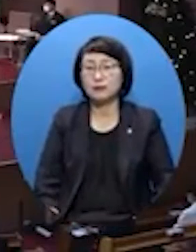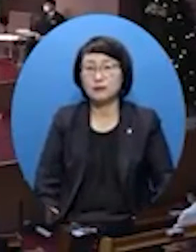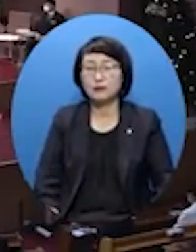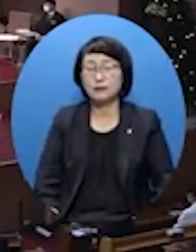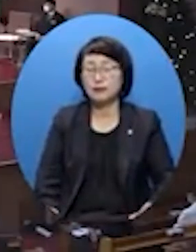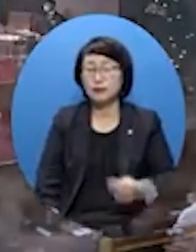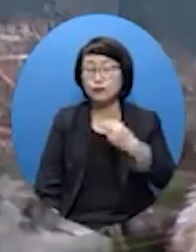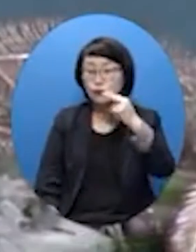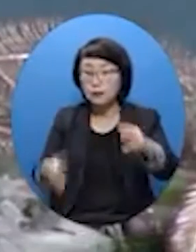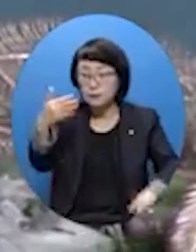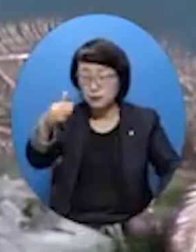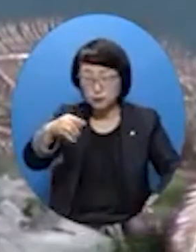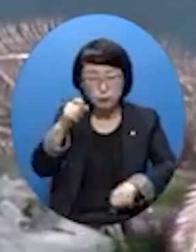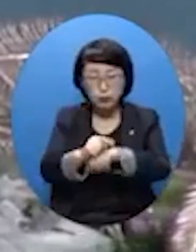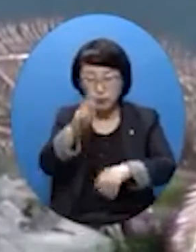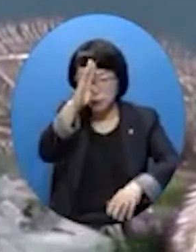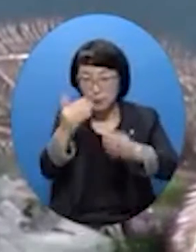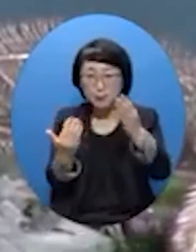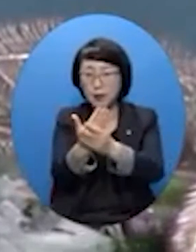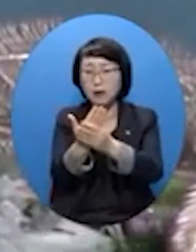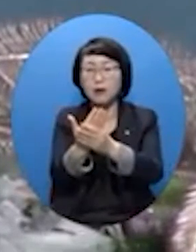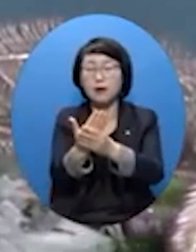두 살도 되지 않아서 뇌막염을 앓고